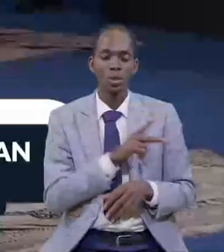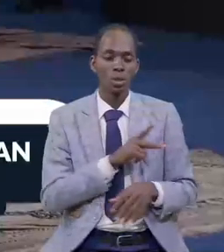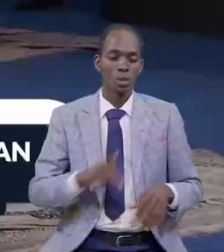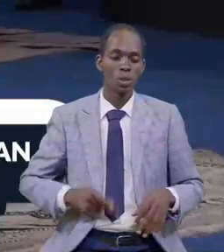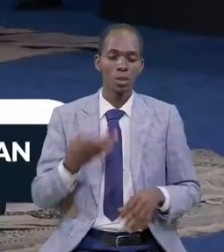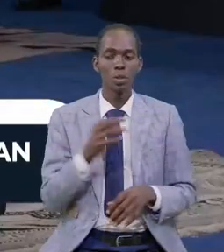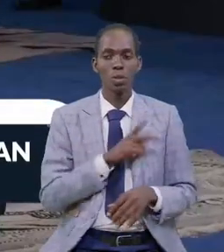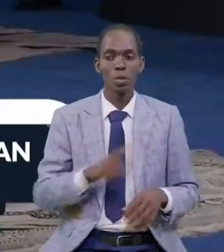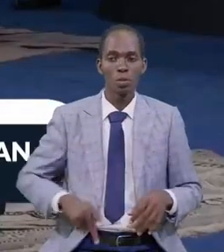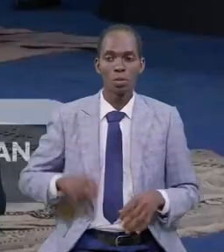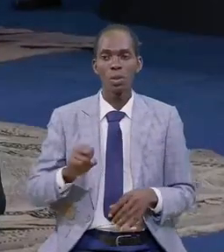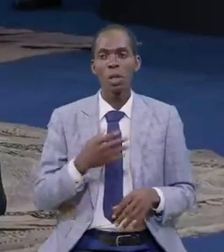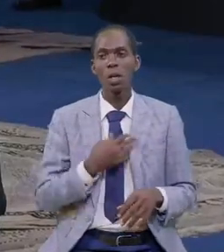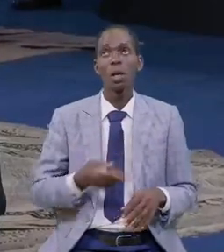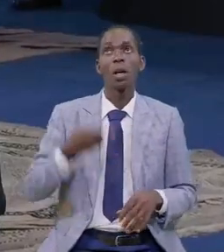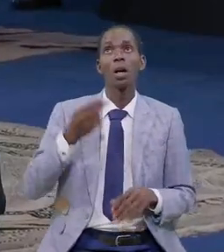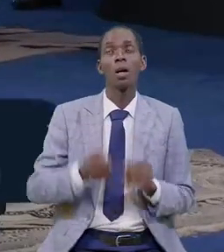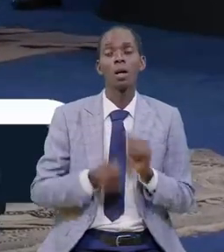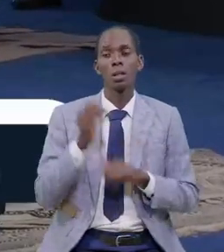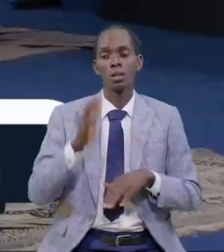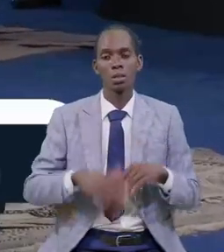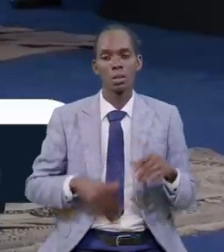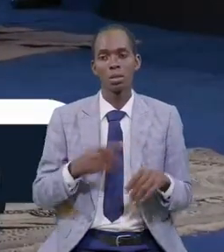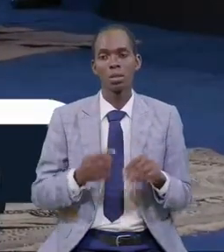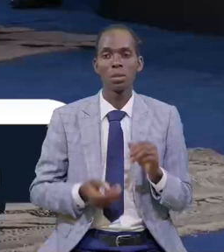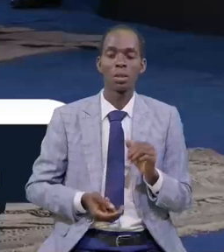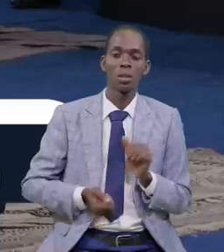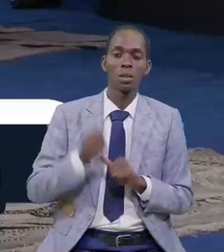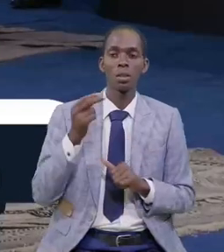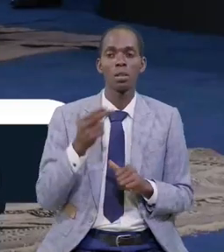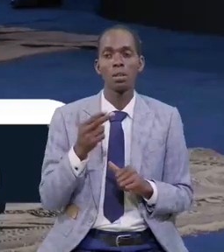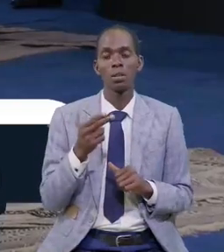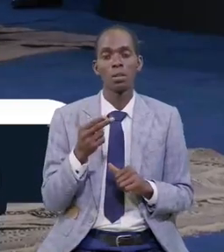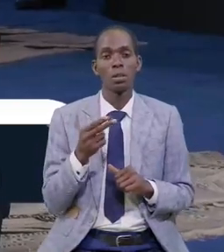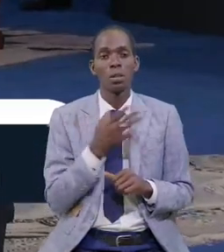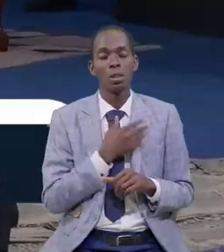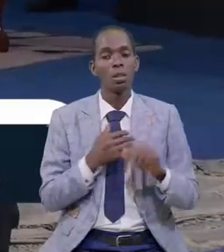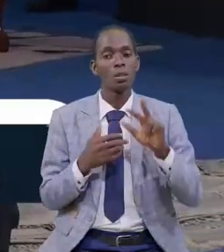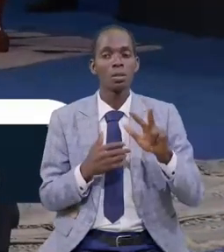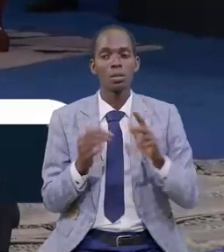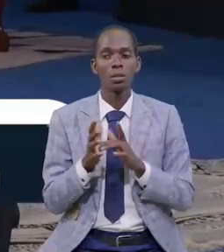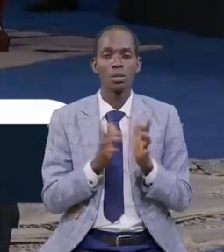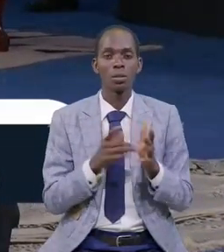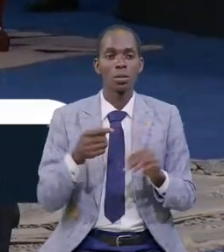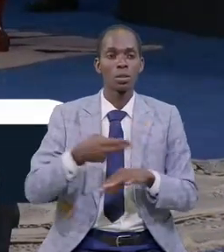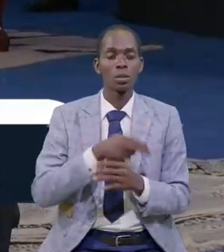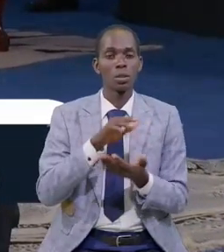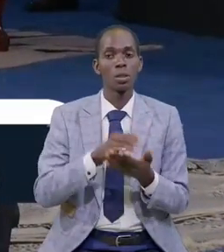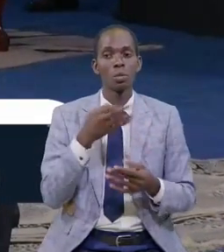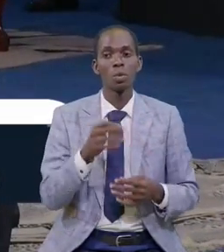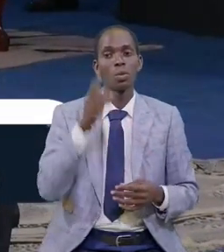que le plus grand souverain sacrificateur 3 Jésus l'Agneau de